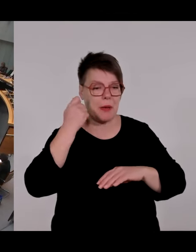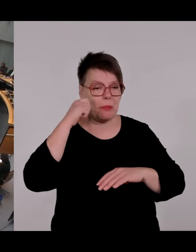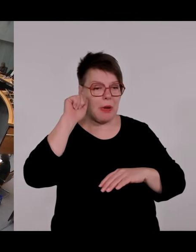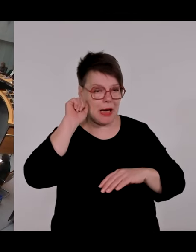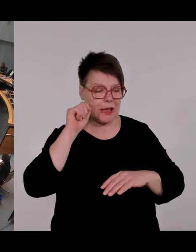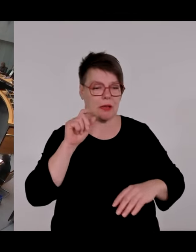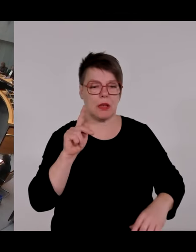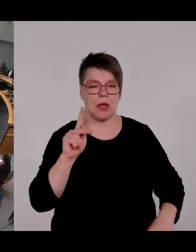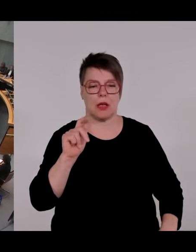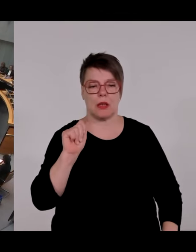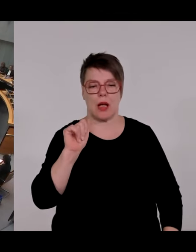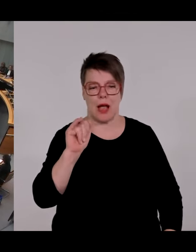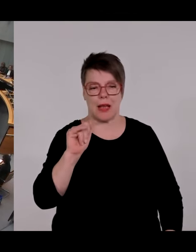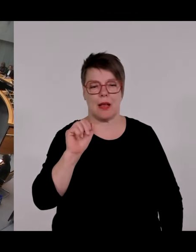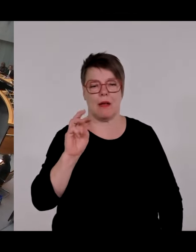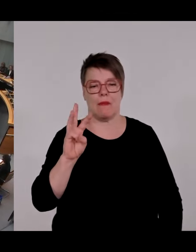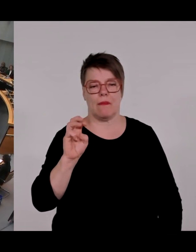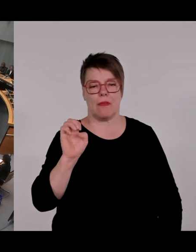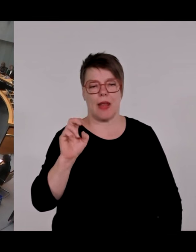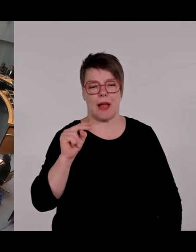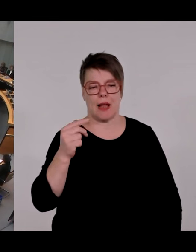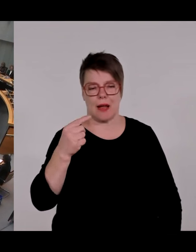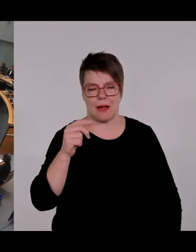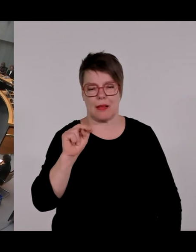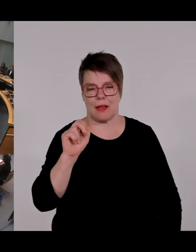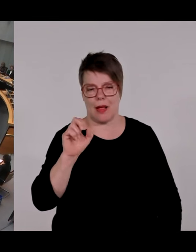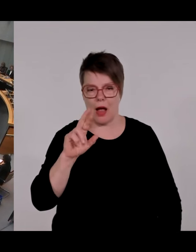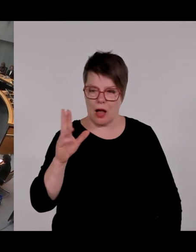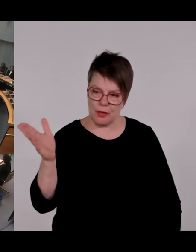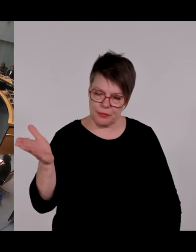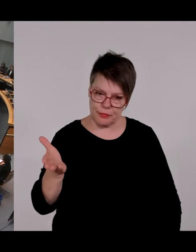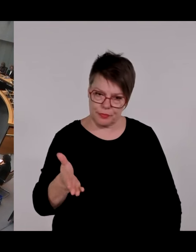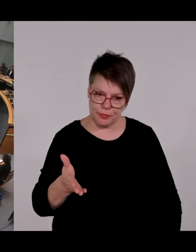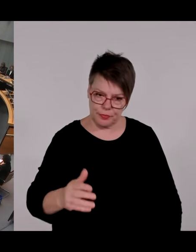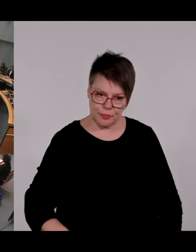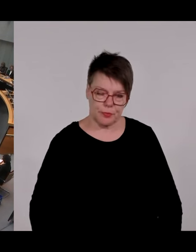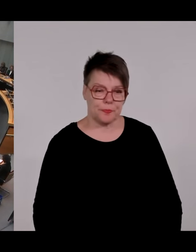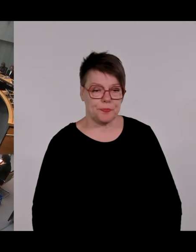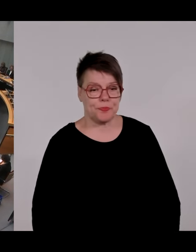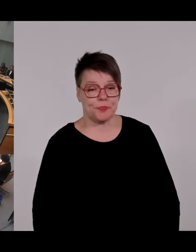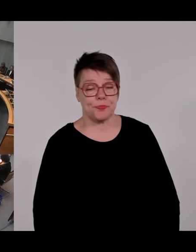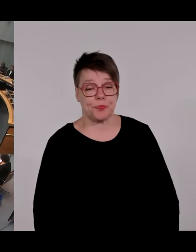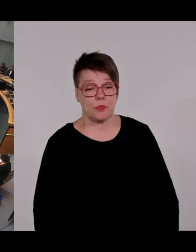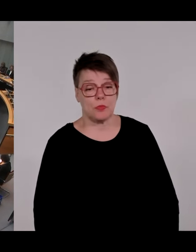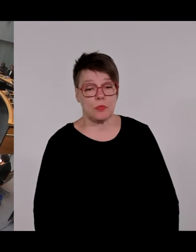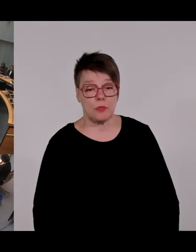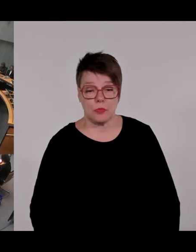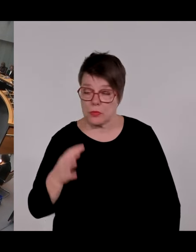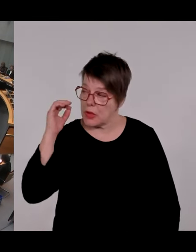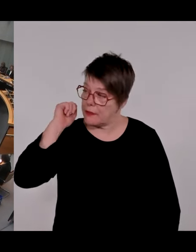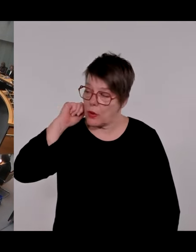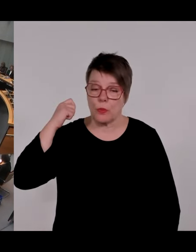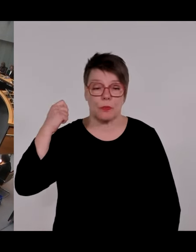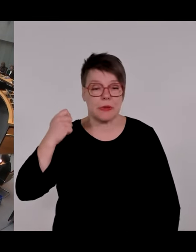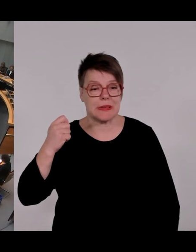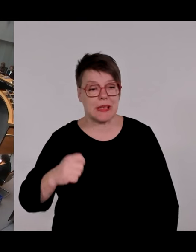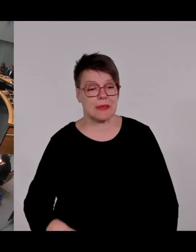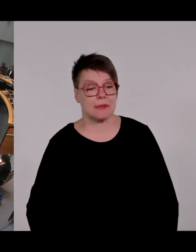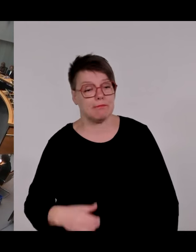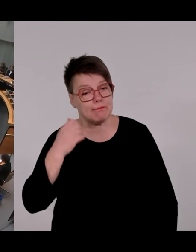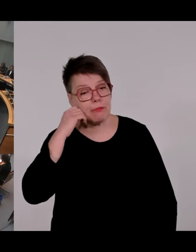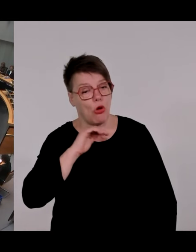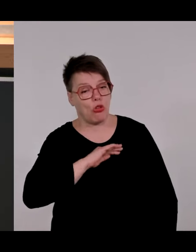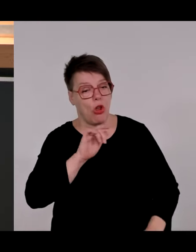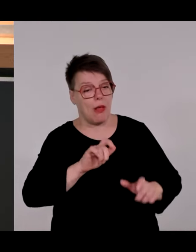Sehr geehrte Frau Präsidentin, liebe Kolleginnen und Kollegen, meine Damen und Herren, ein sicheres Berlin ist